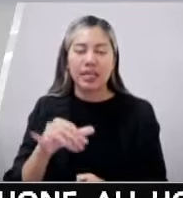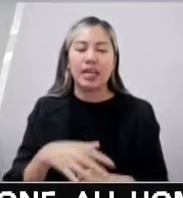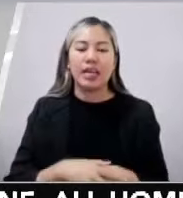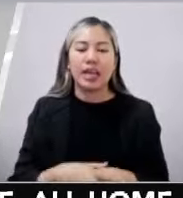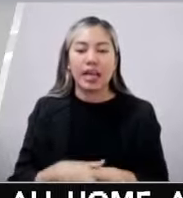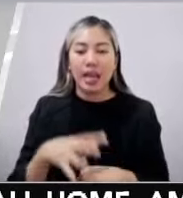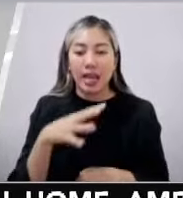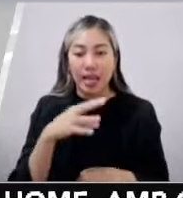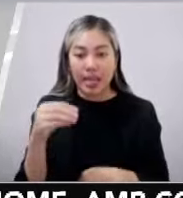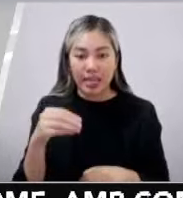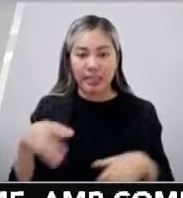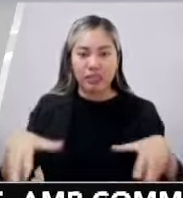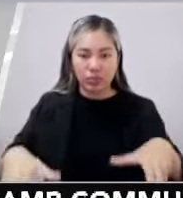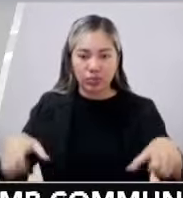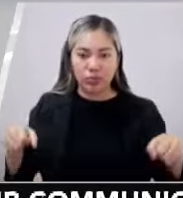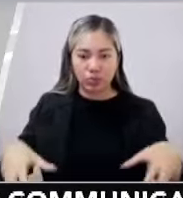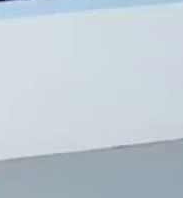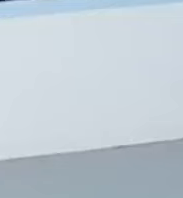wheelchair race.